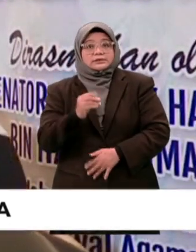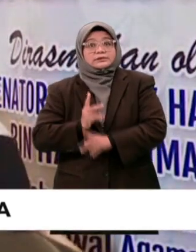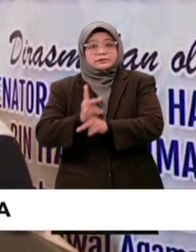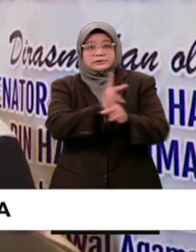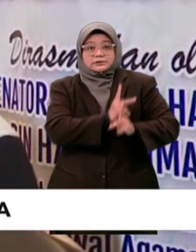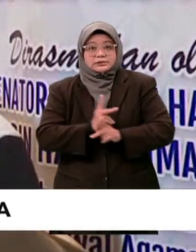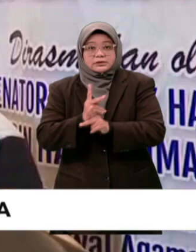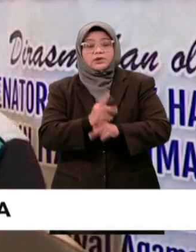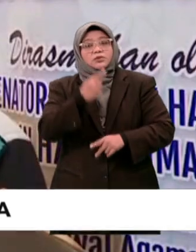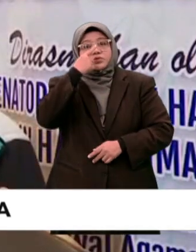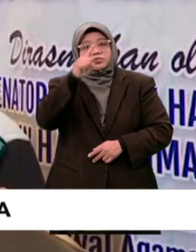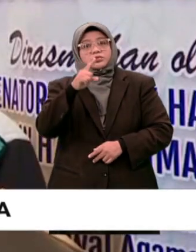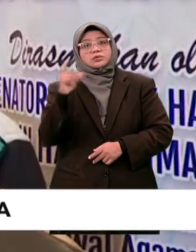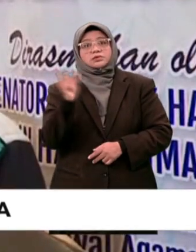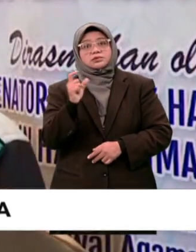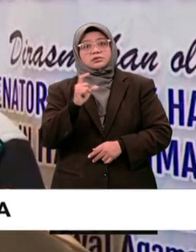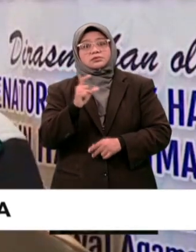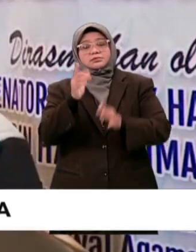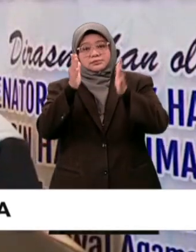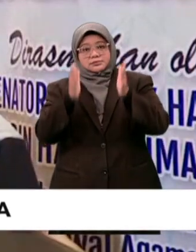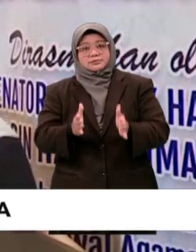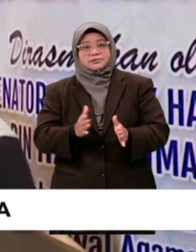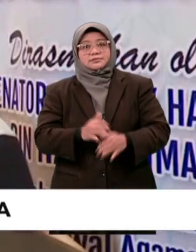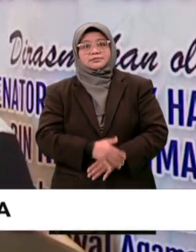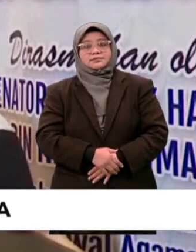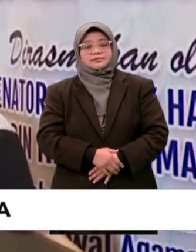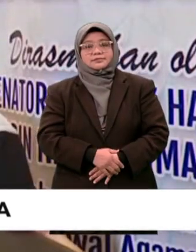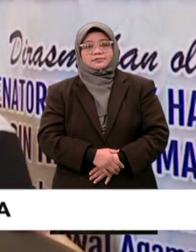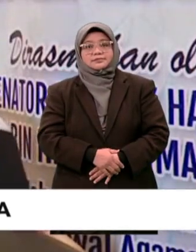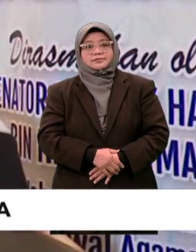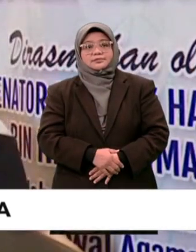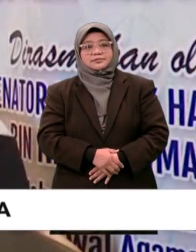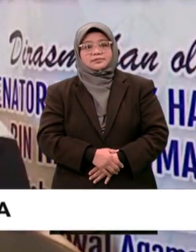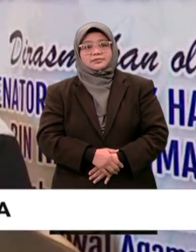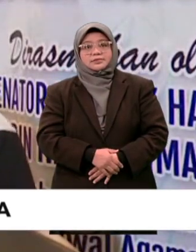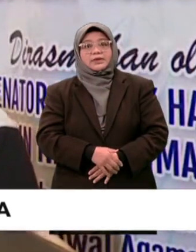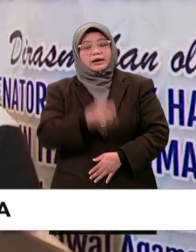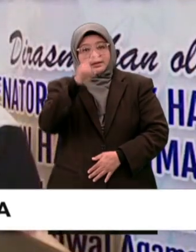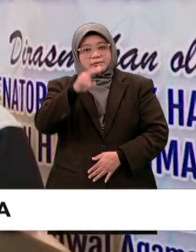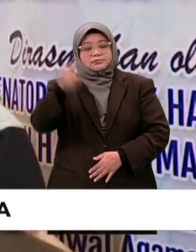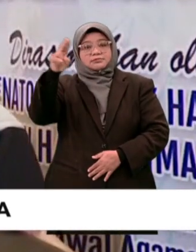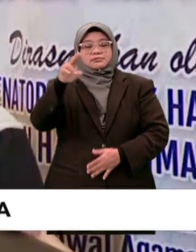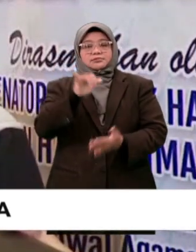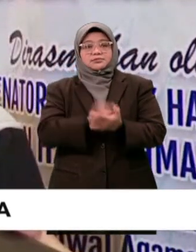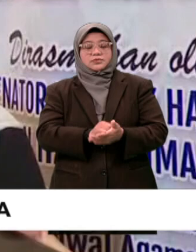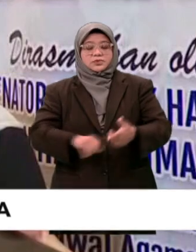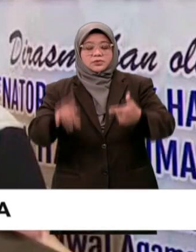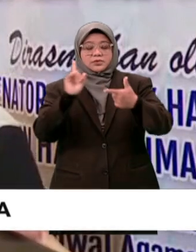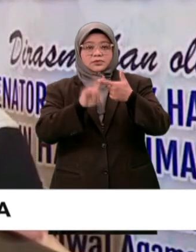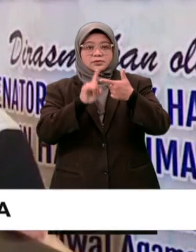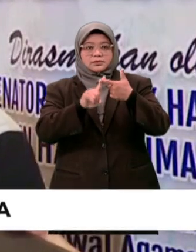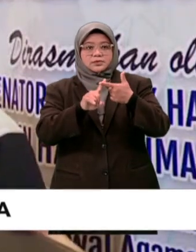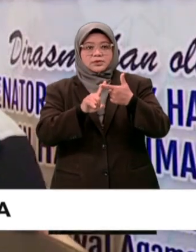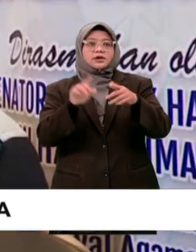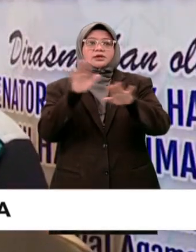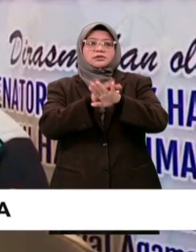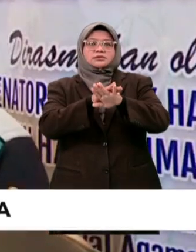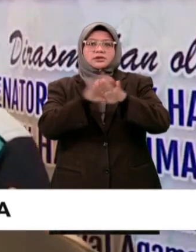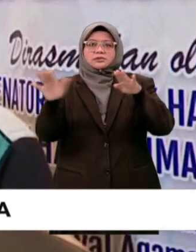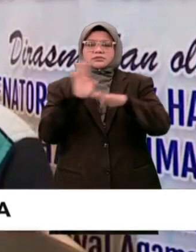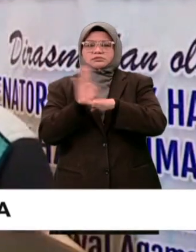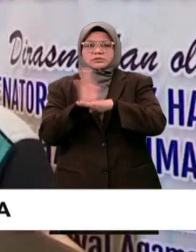untuk keperluan kepada umat Islam Jadi yang tanda halal tadi yang keduanya jangan sampai